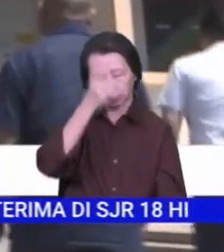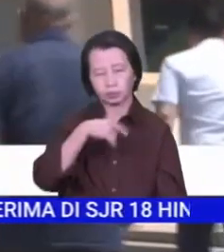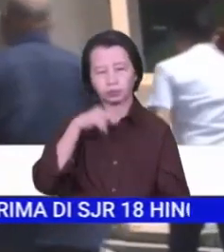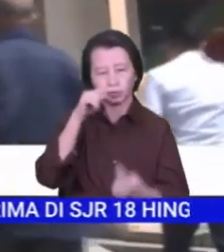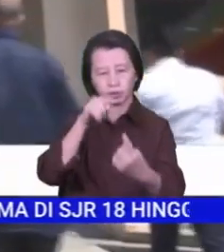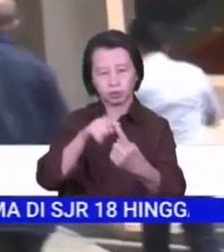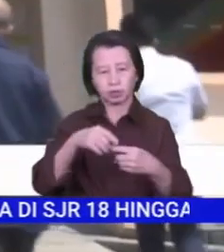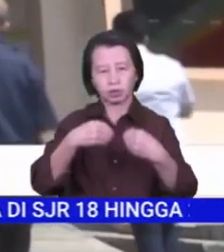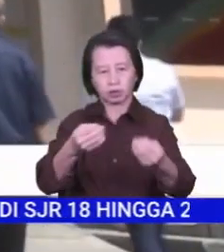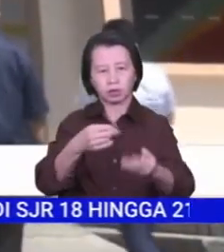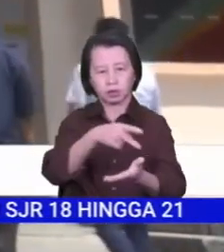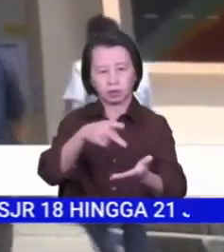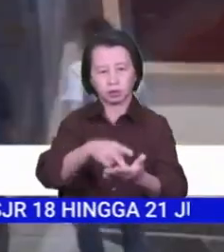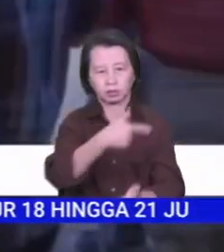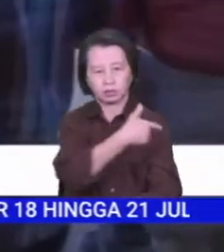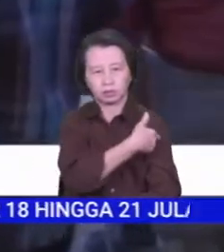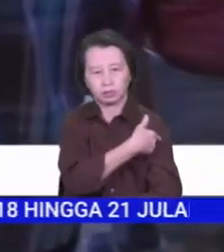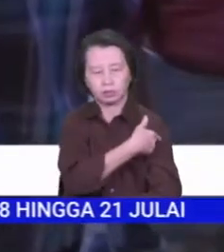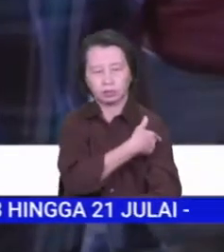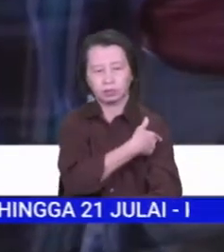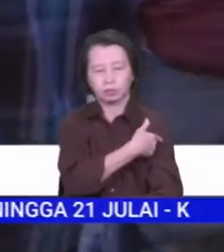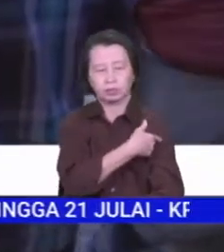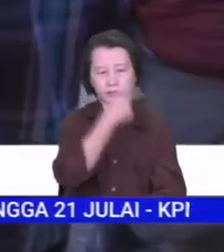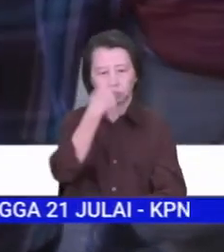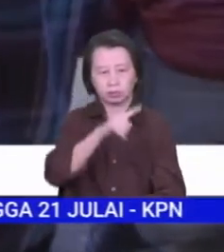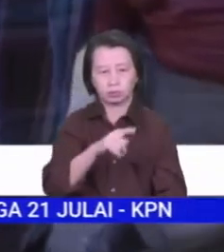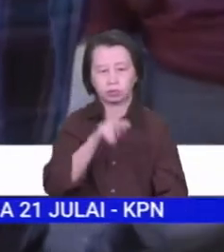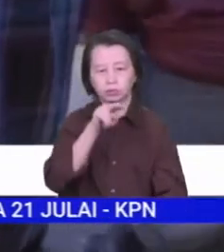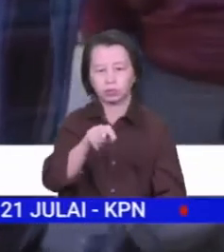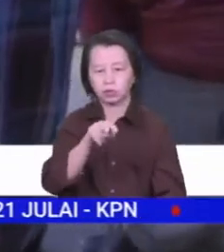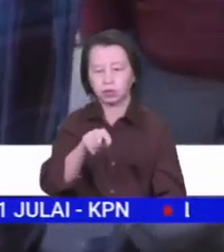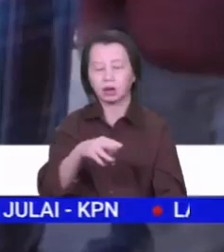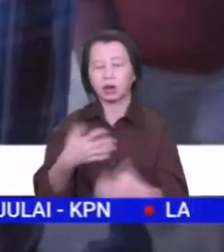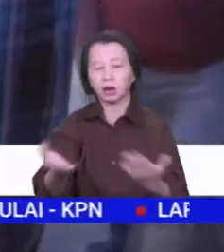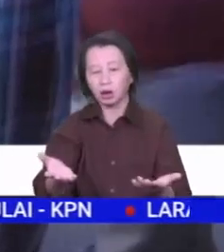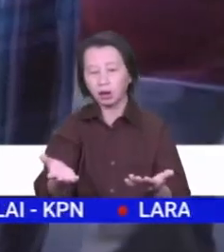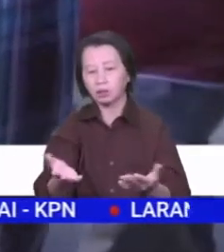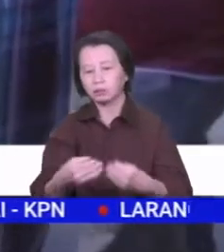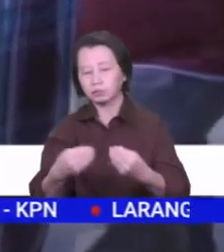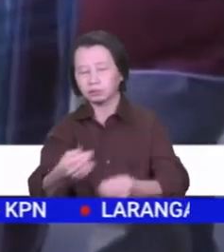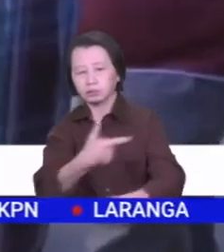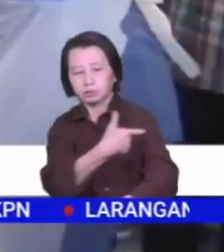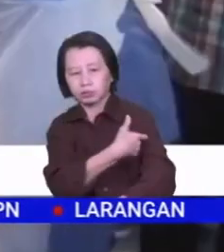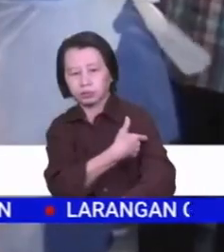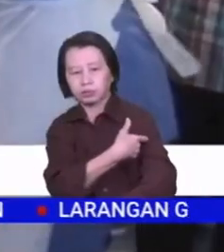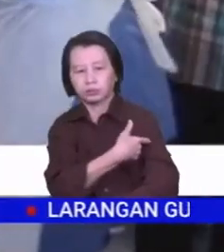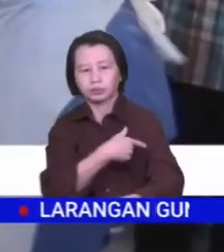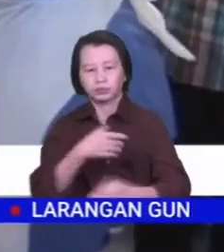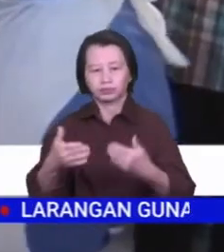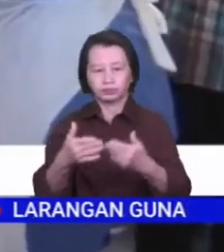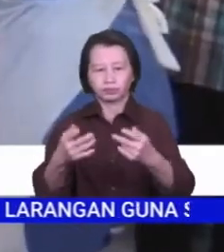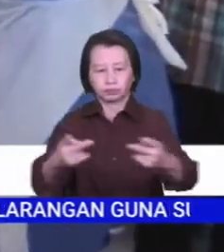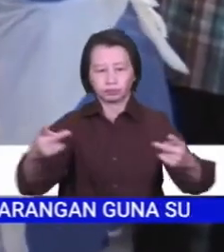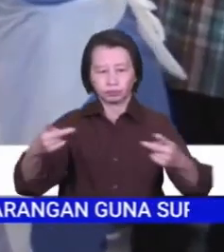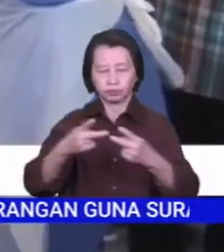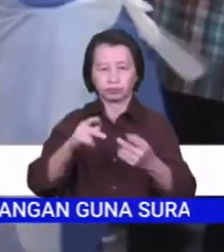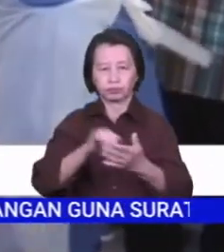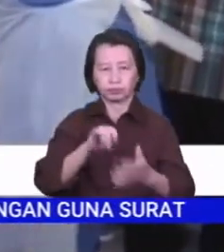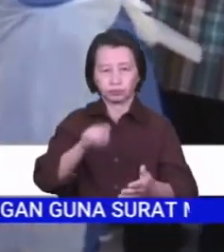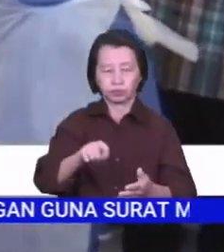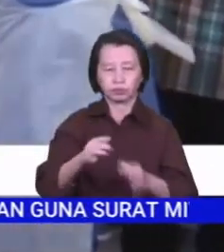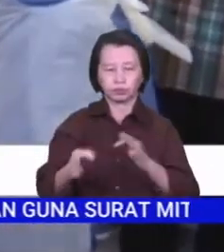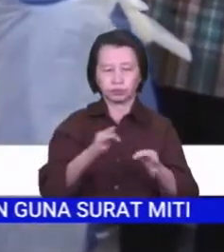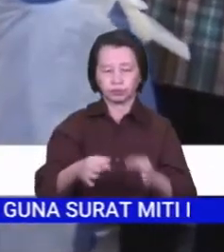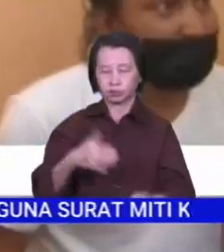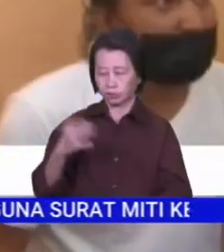pusat pemberian vaksin di Dewan Seri Baleh bagi meninjau sendiri perkembangan pemberian vaksinasi di kawasan tersebut.